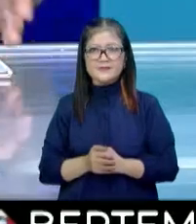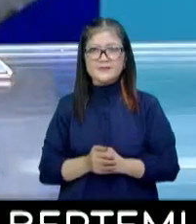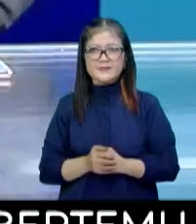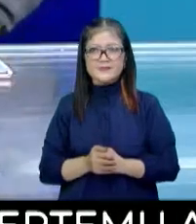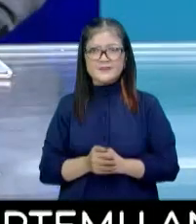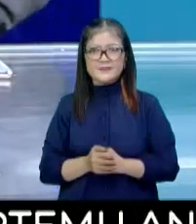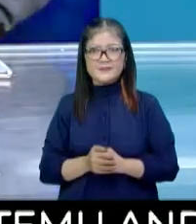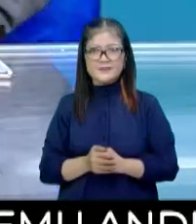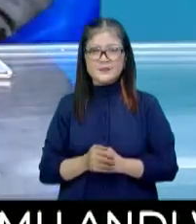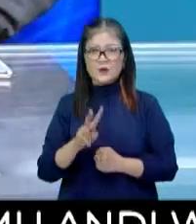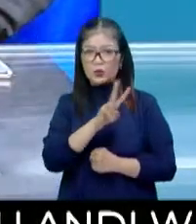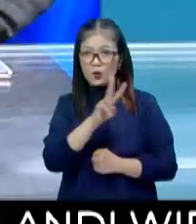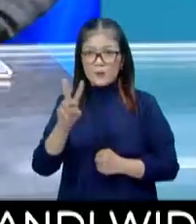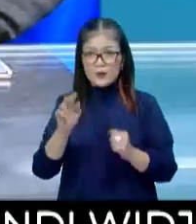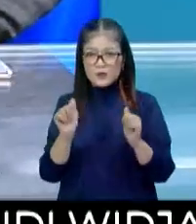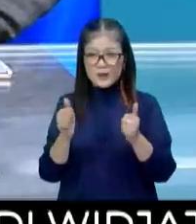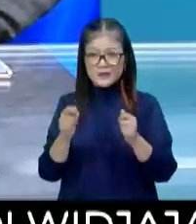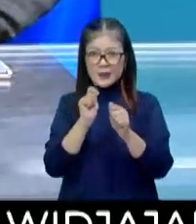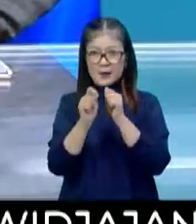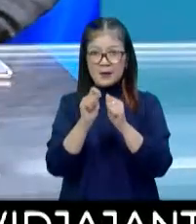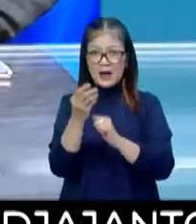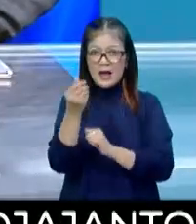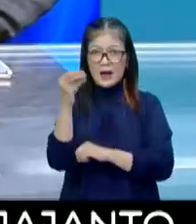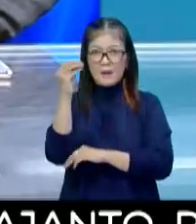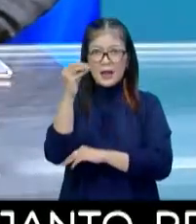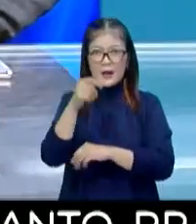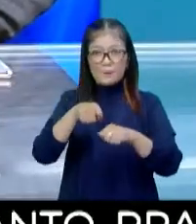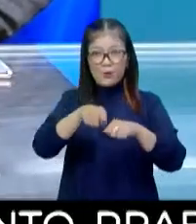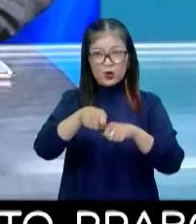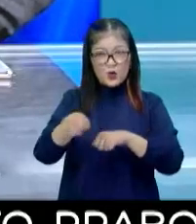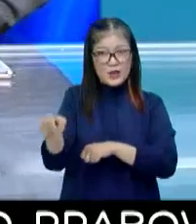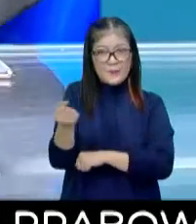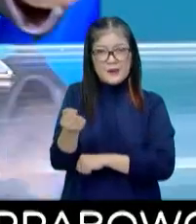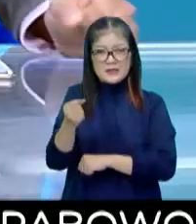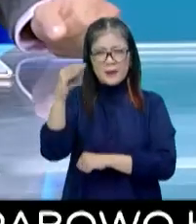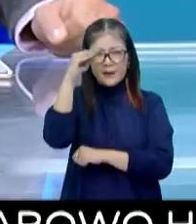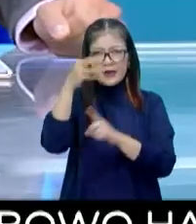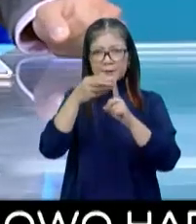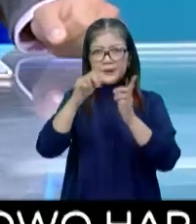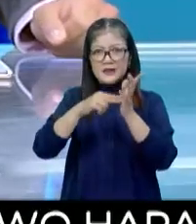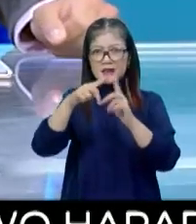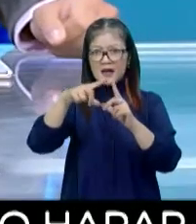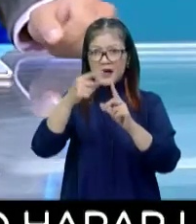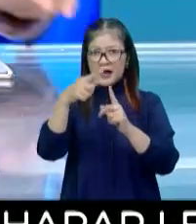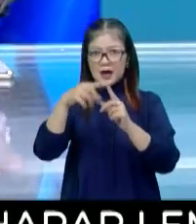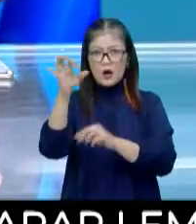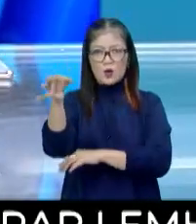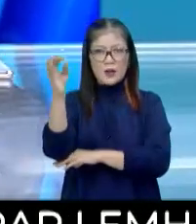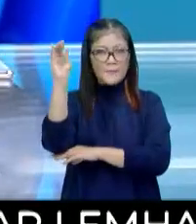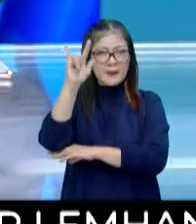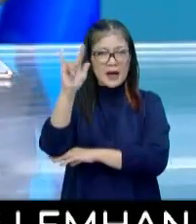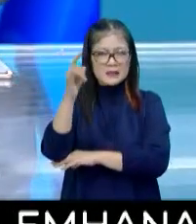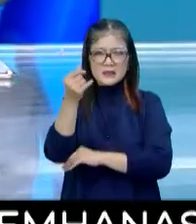Dan pemirsa, dua pekan jelang Hari Raya Idul Fitri, harga ayam potong di Pasar Pagi Bintara, Kota Bekasi, Jawa Barat naik. Harga ayam potong saat ini